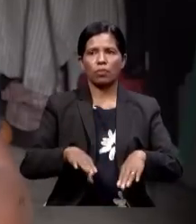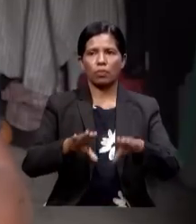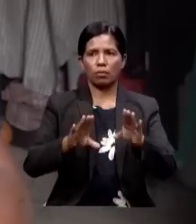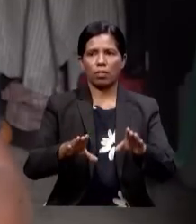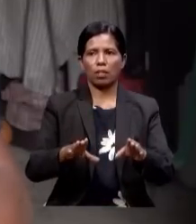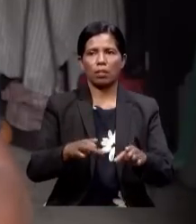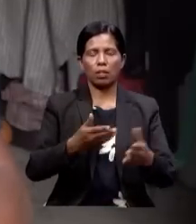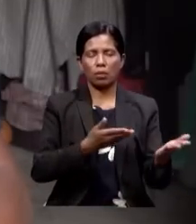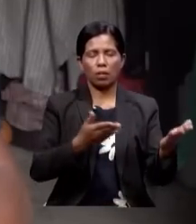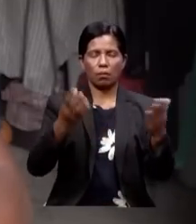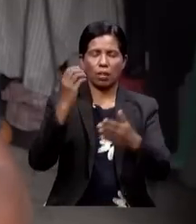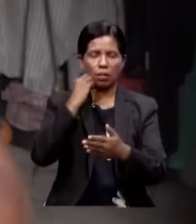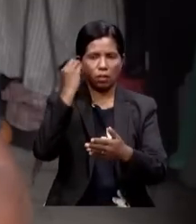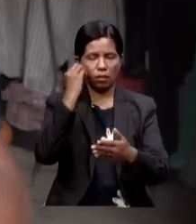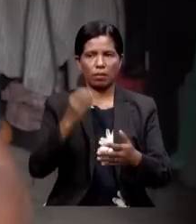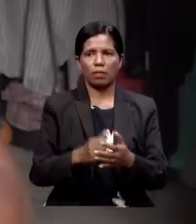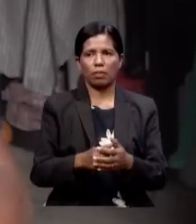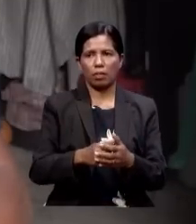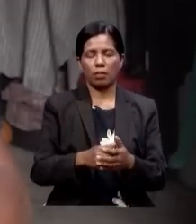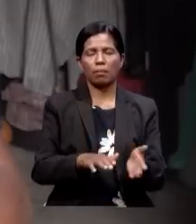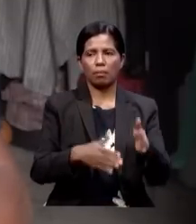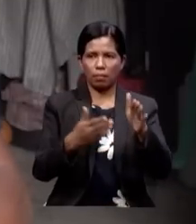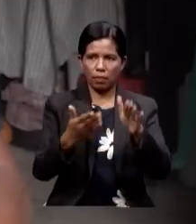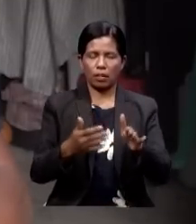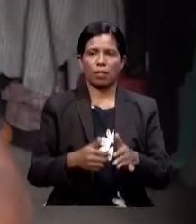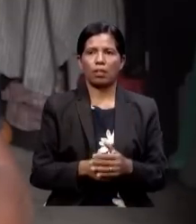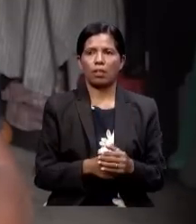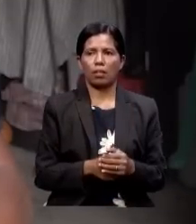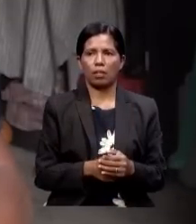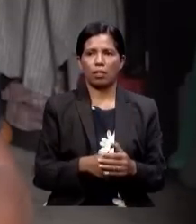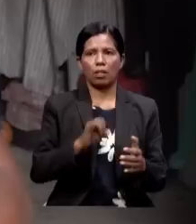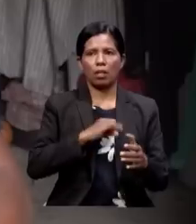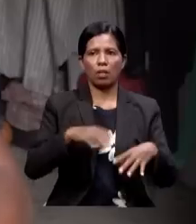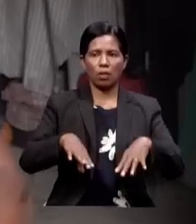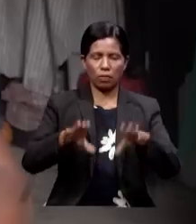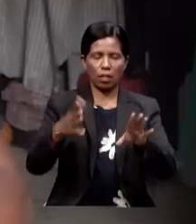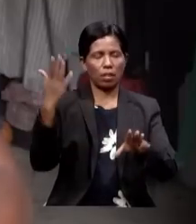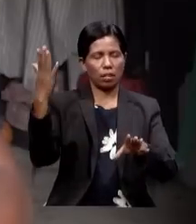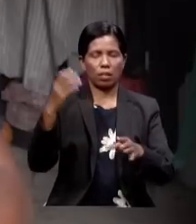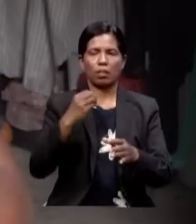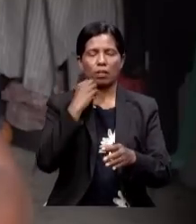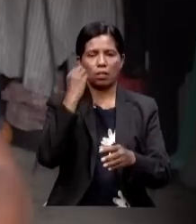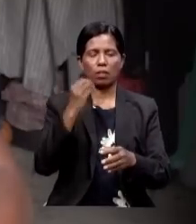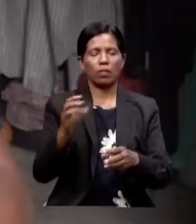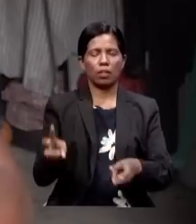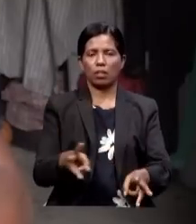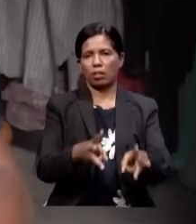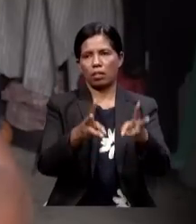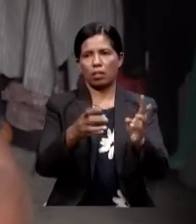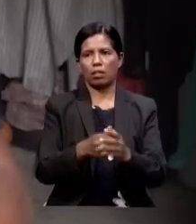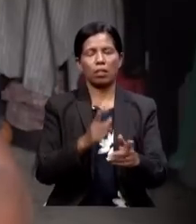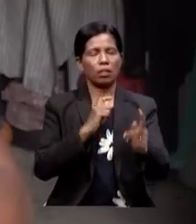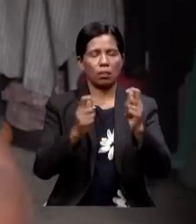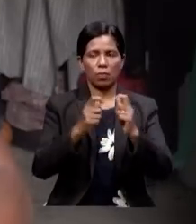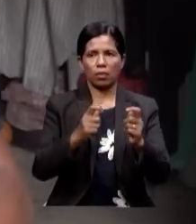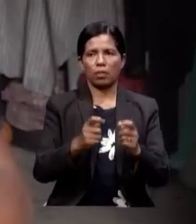mare asan ni mama tenane hau be sira fan di dan lahir la belah san be transport lah ya